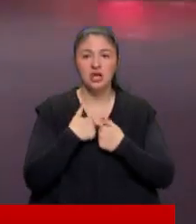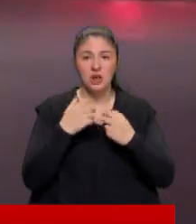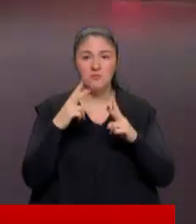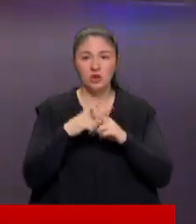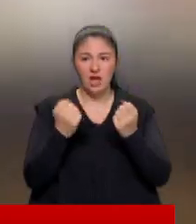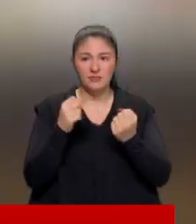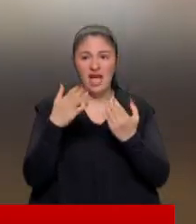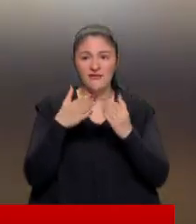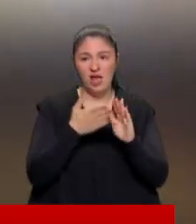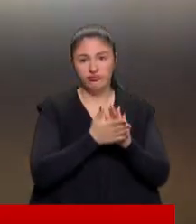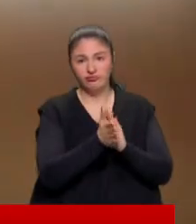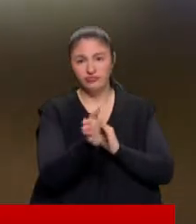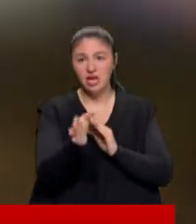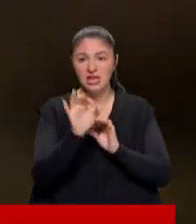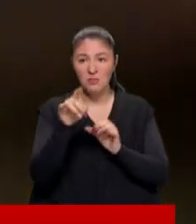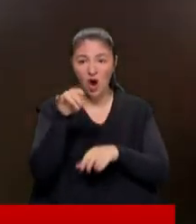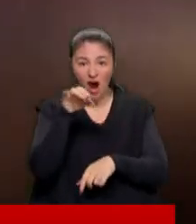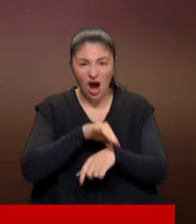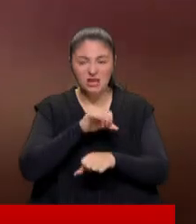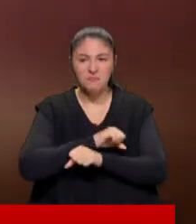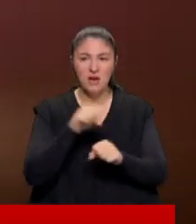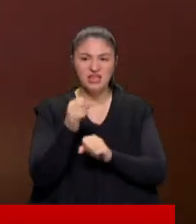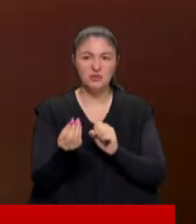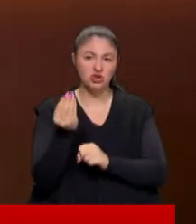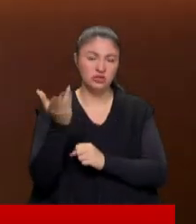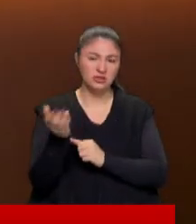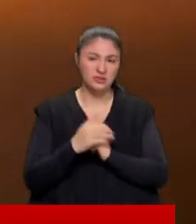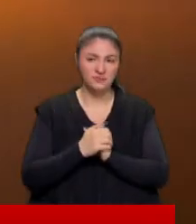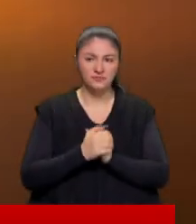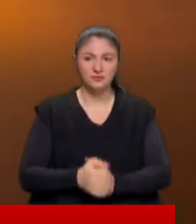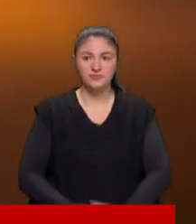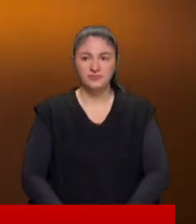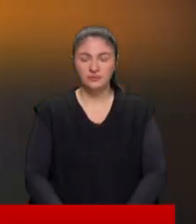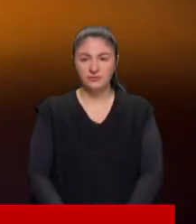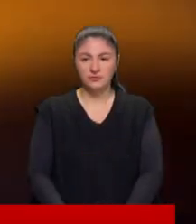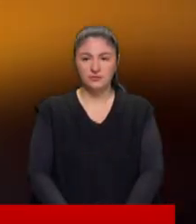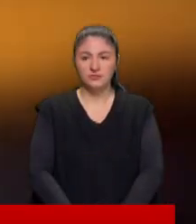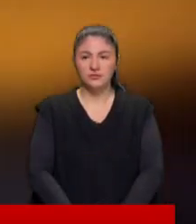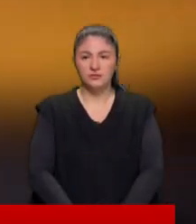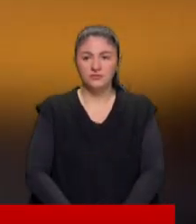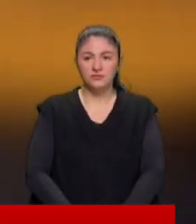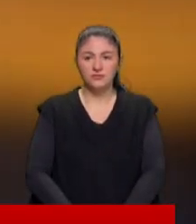polis aracı eve yöneldi. Tam o anda patlama meydana geldi.